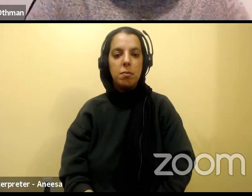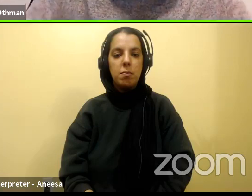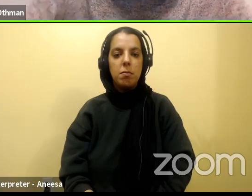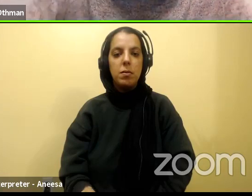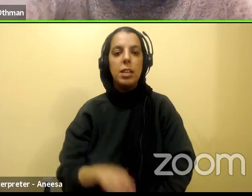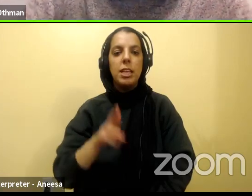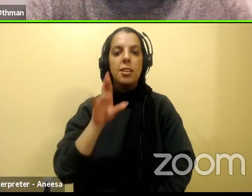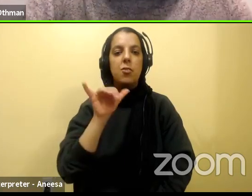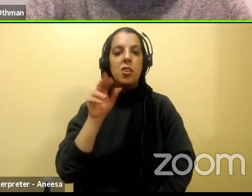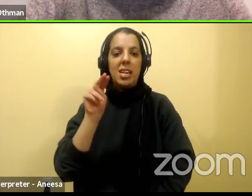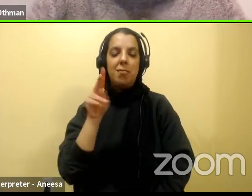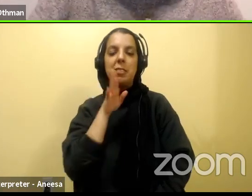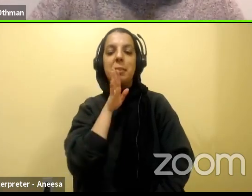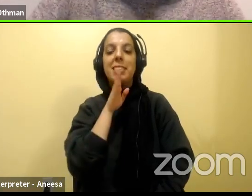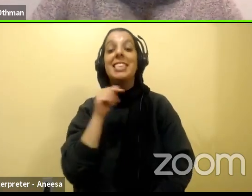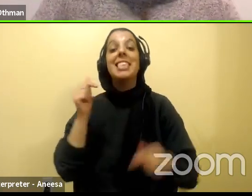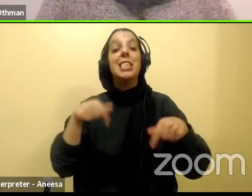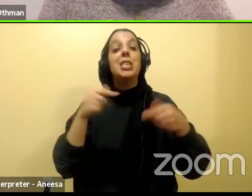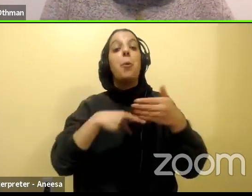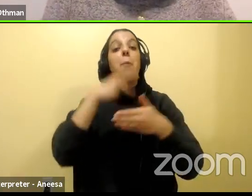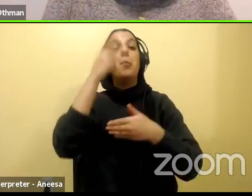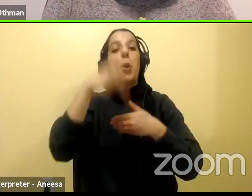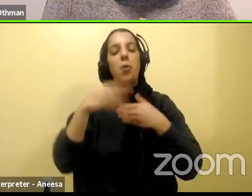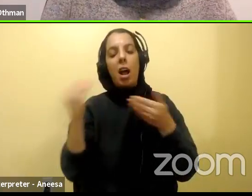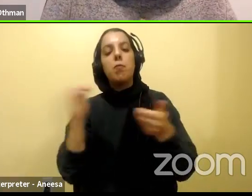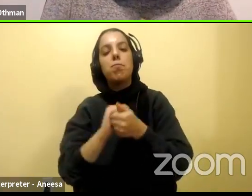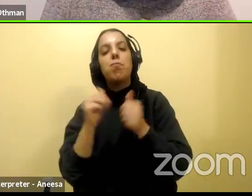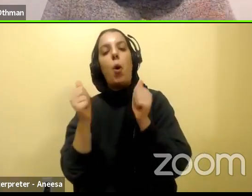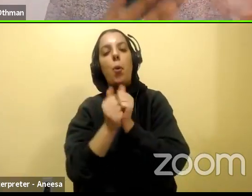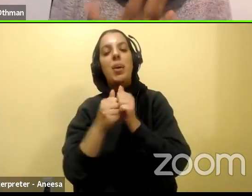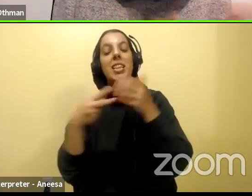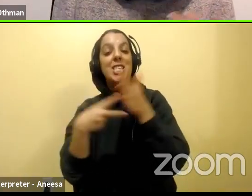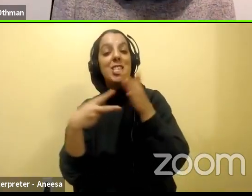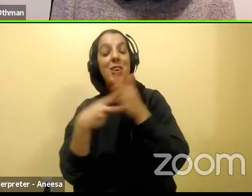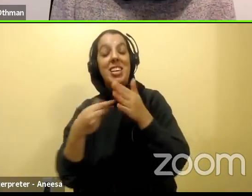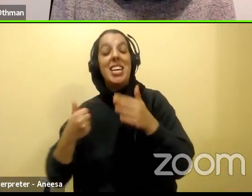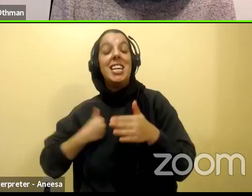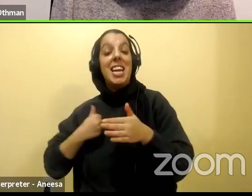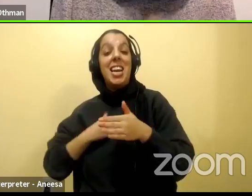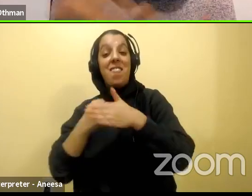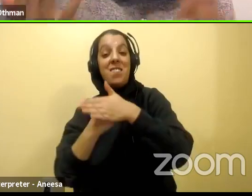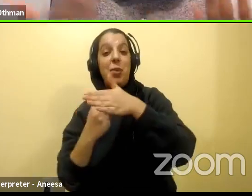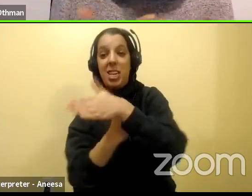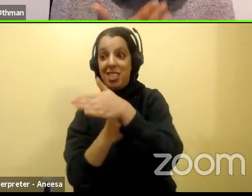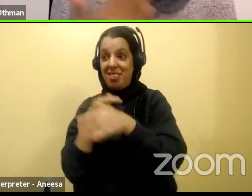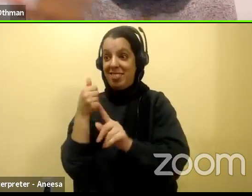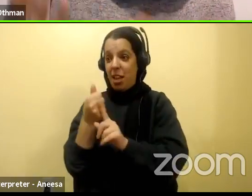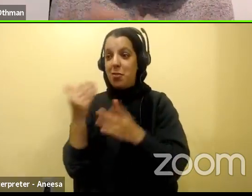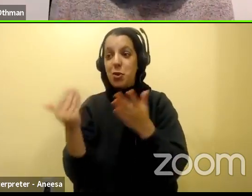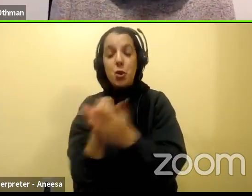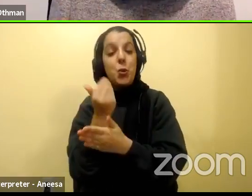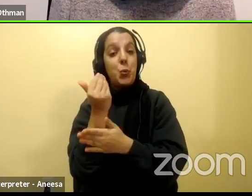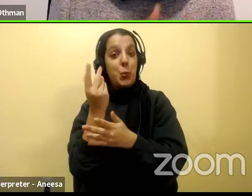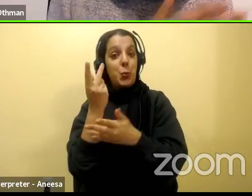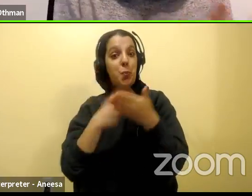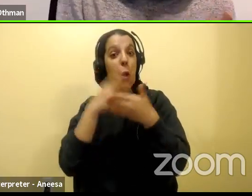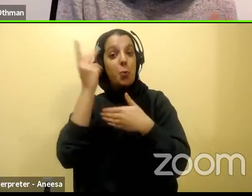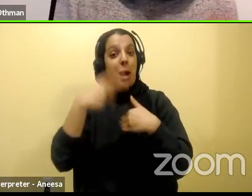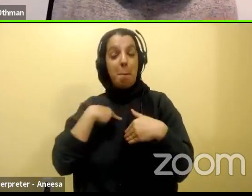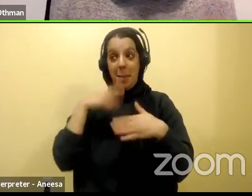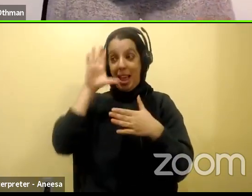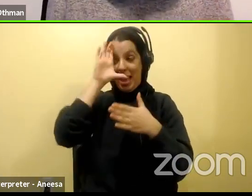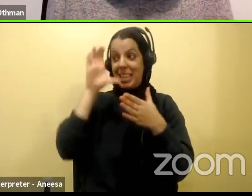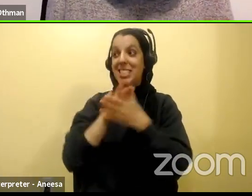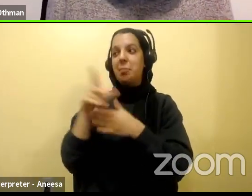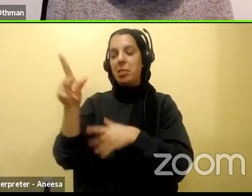Okay, so this program with the Syrian Canadian Foundation, it's a new program and my husband is the one who's, you know, coaching and he's in charge and I'm